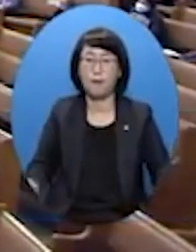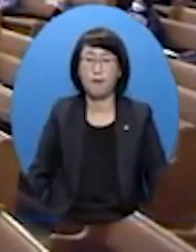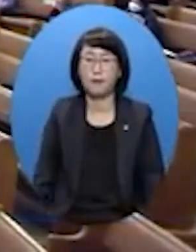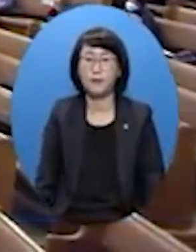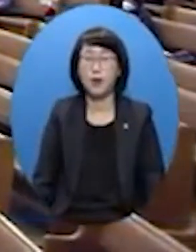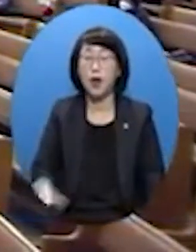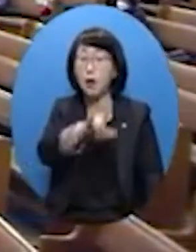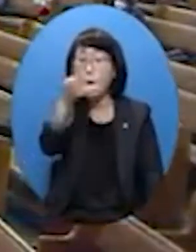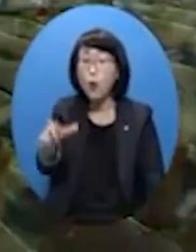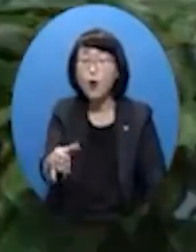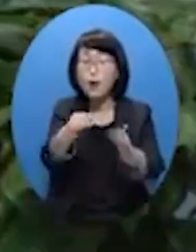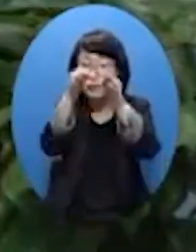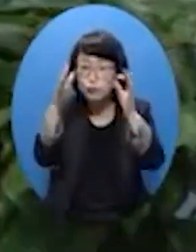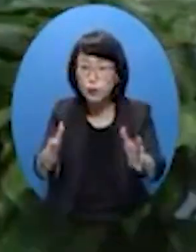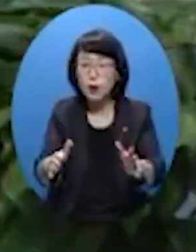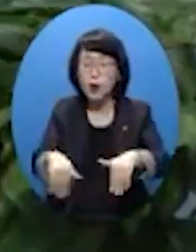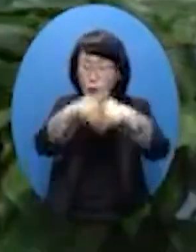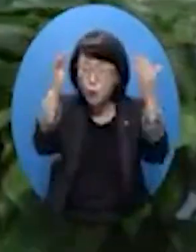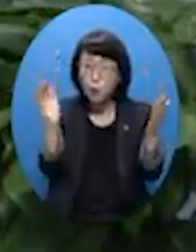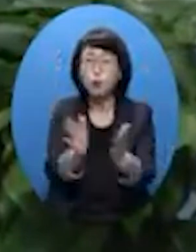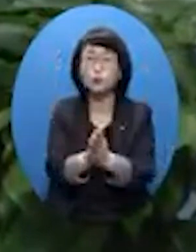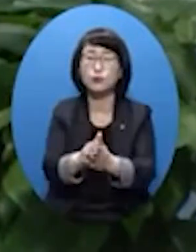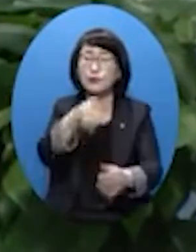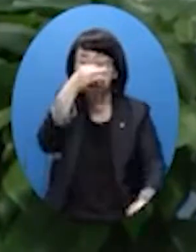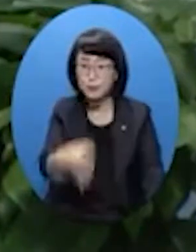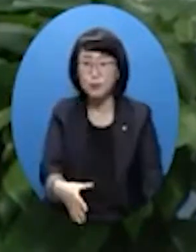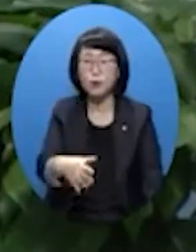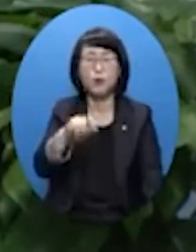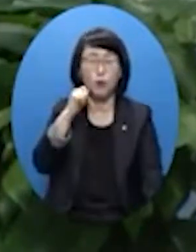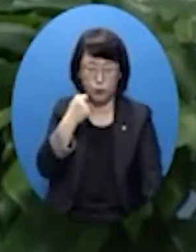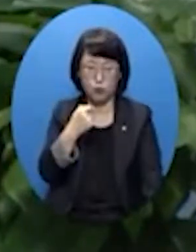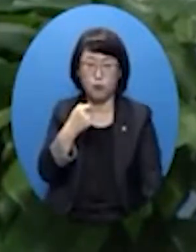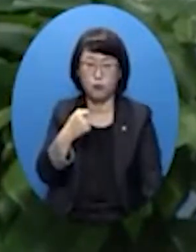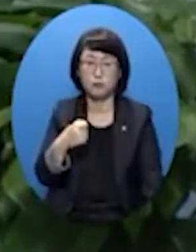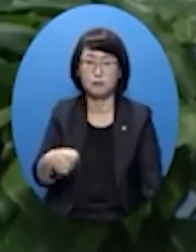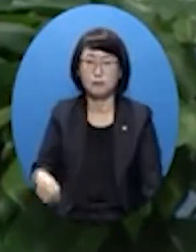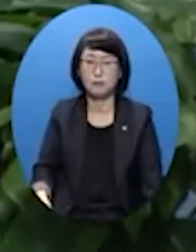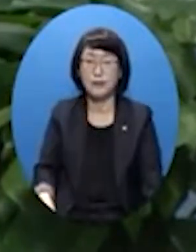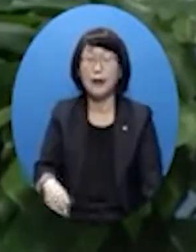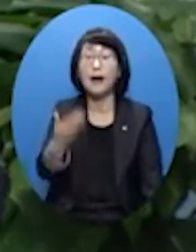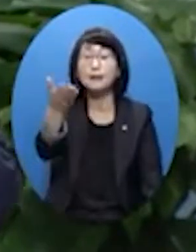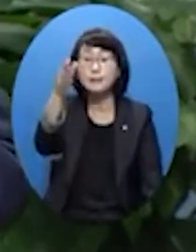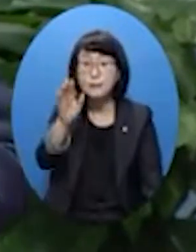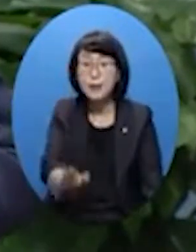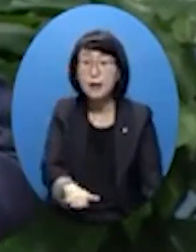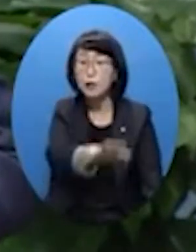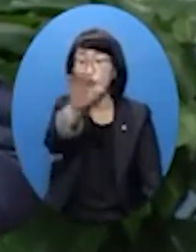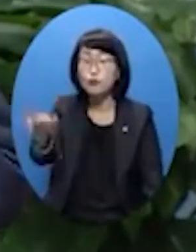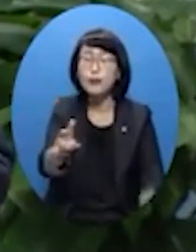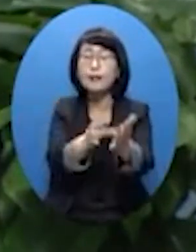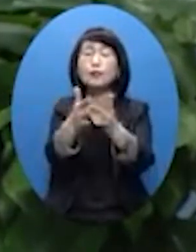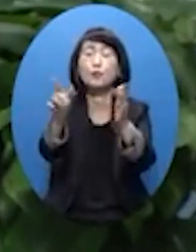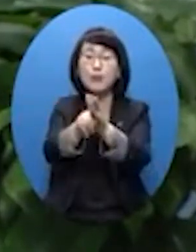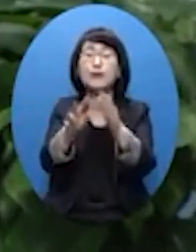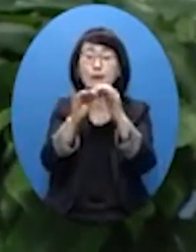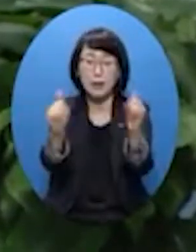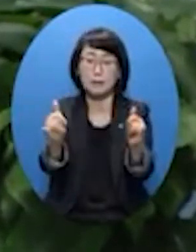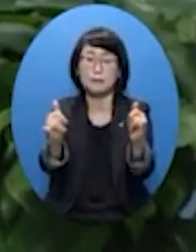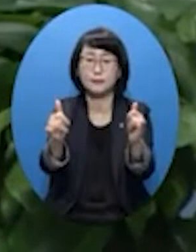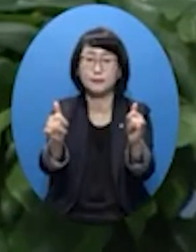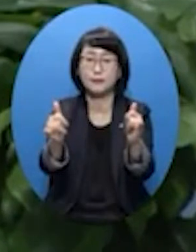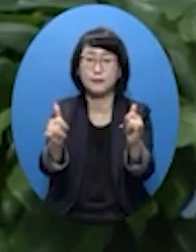콜라 입으로 우리 모두가 힘들고 어려운 시간을 보내고 있습니다 이러한 때 우리 예수 믿는 사람들이